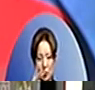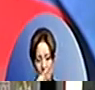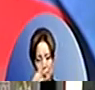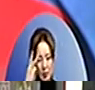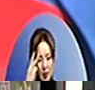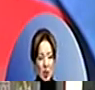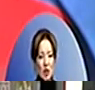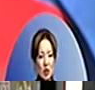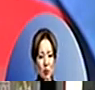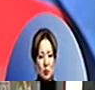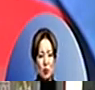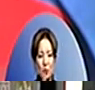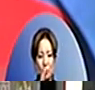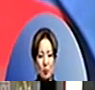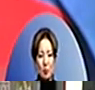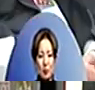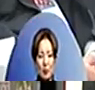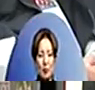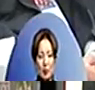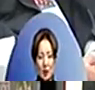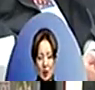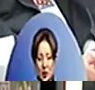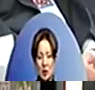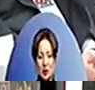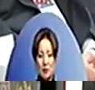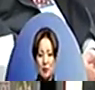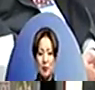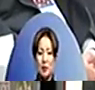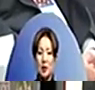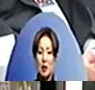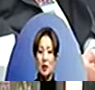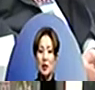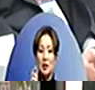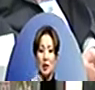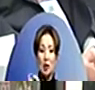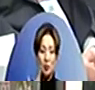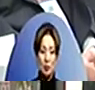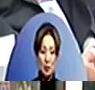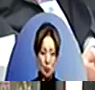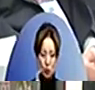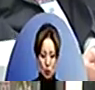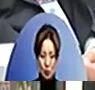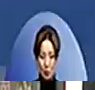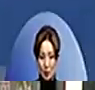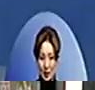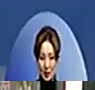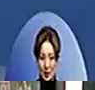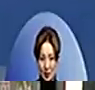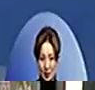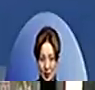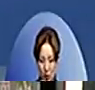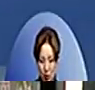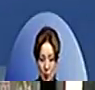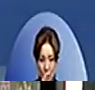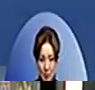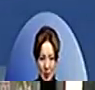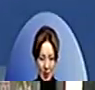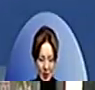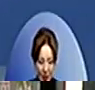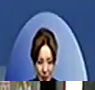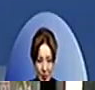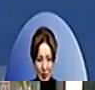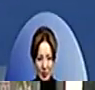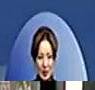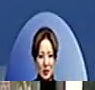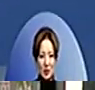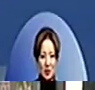үзүүлэхэд бэлэн байгаагаа хэлье. Энэ салбарынхны хувьд боловсон хүчнээ бэлтгэхдээ салбар бүрээр нь мэрэгшүүлж чадварчлах нь чухал